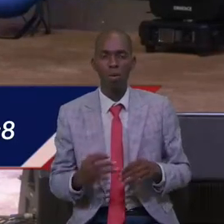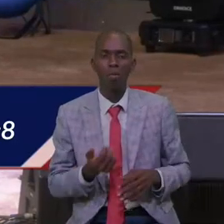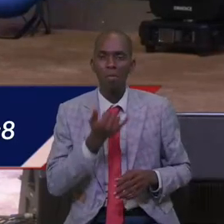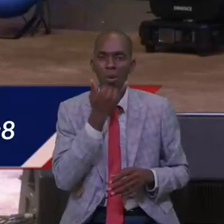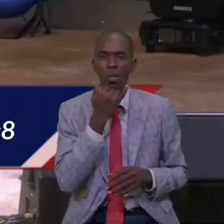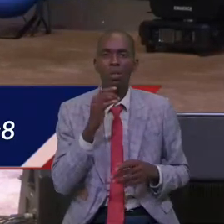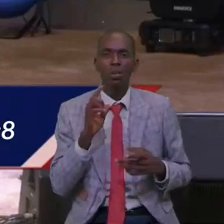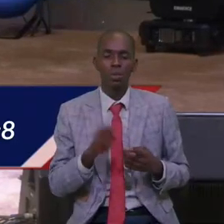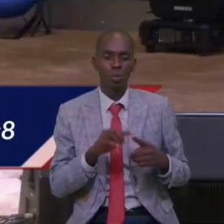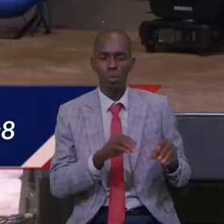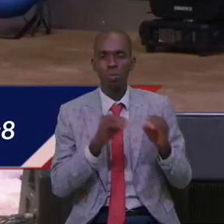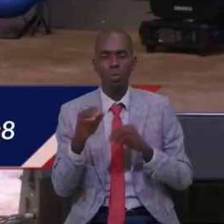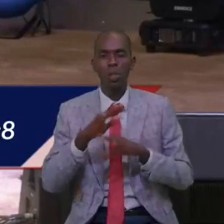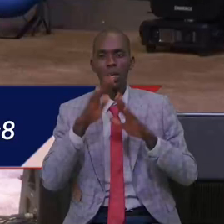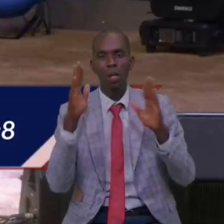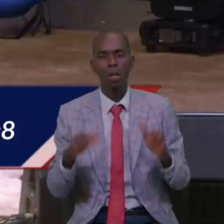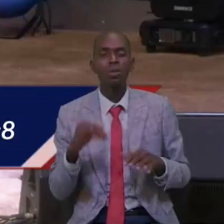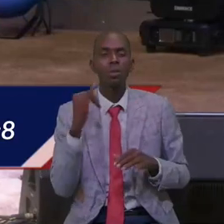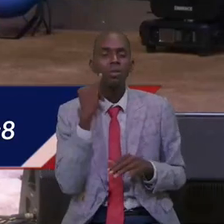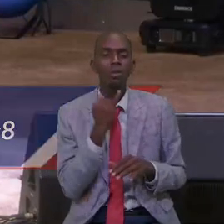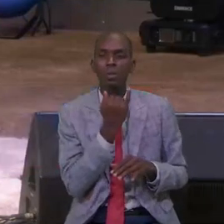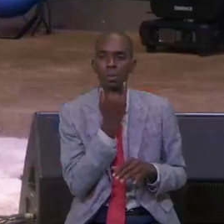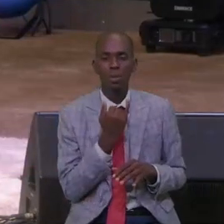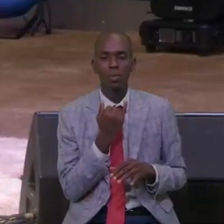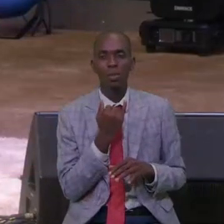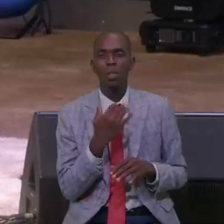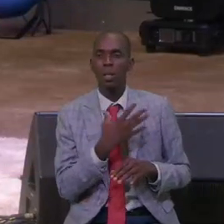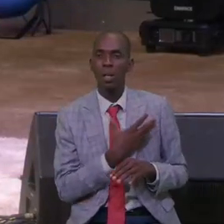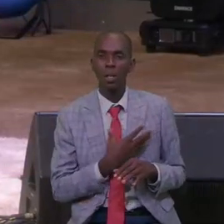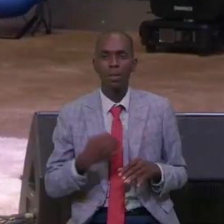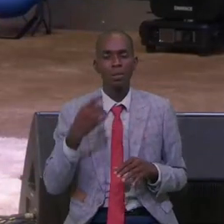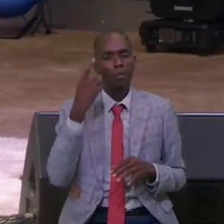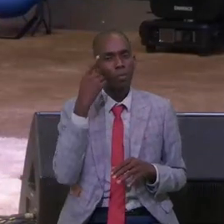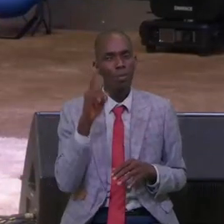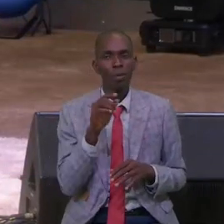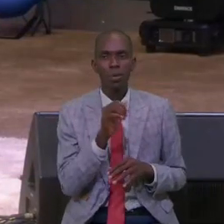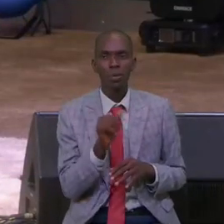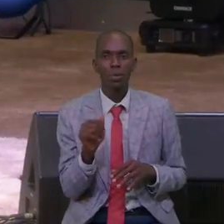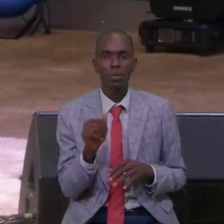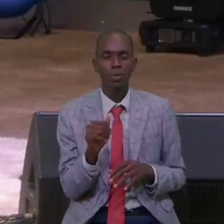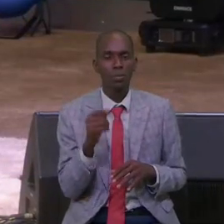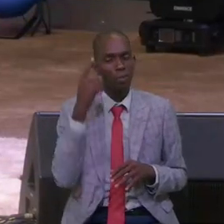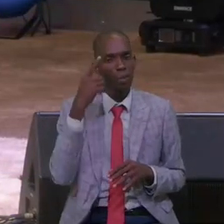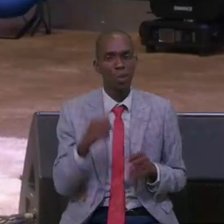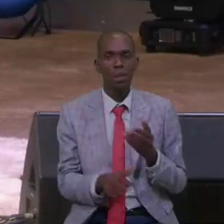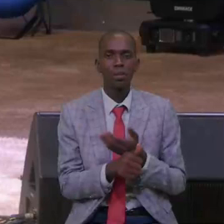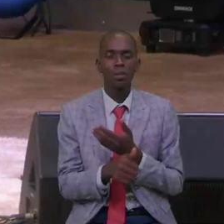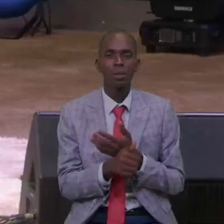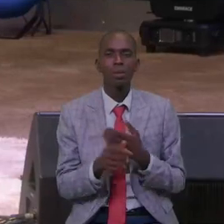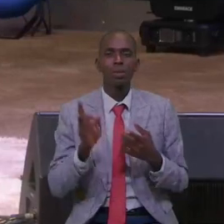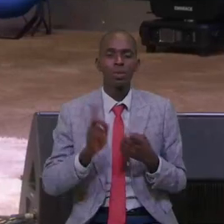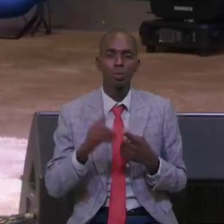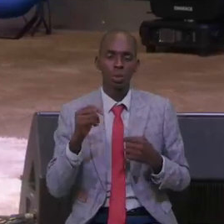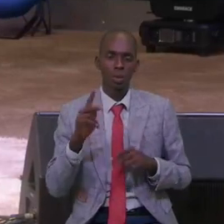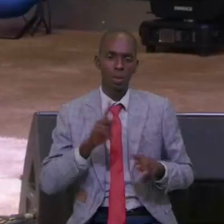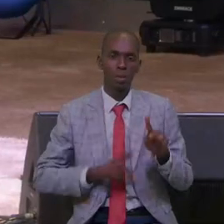Ésaïe 8, chapitre 14. Et il sera un sanctuaire, mais aussi une pierre d'achoppement, un rocher de scandale pour